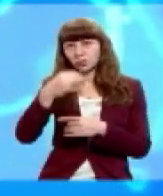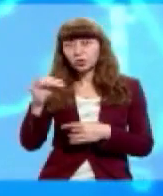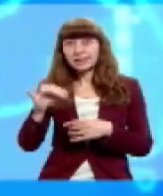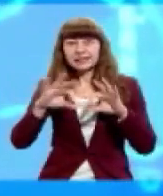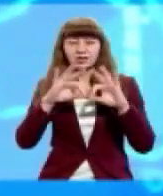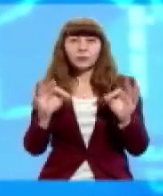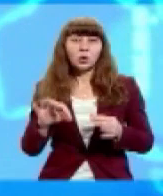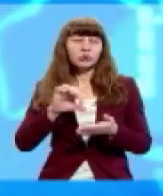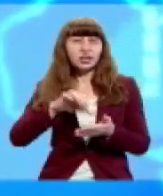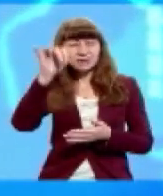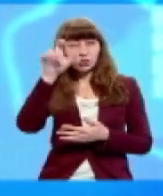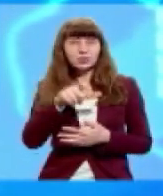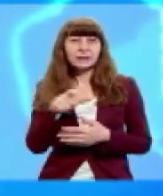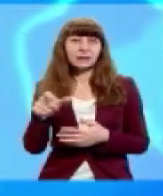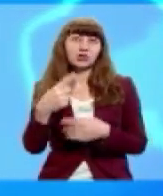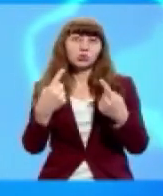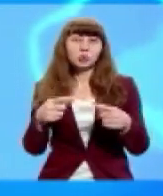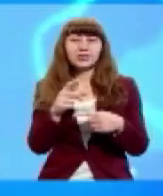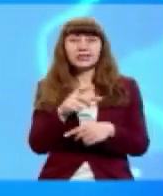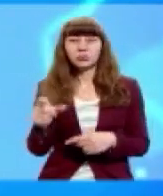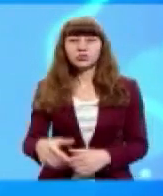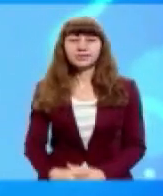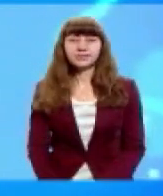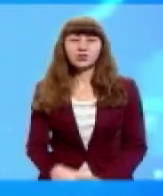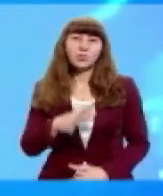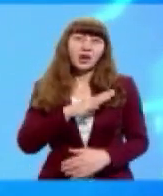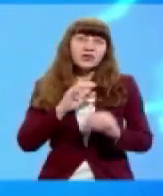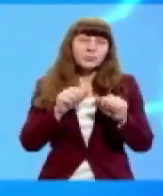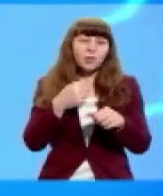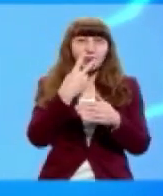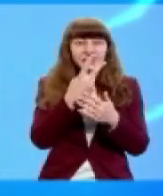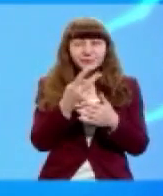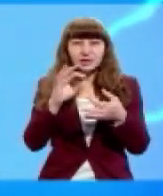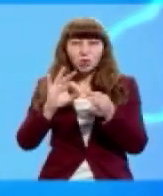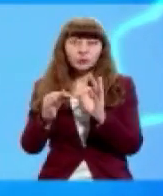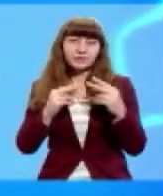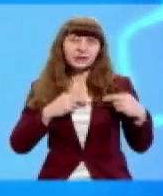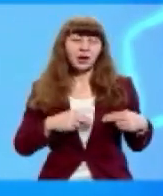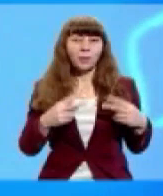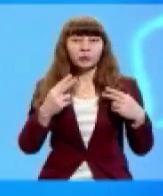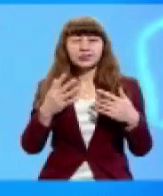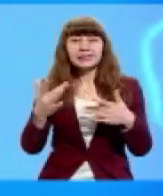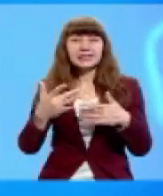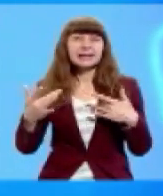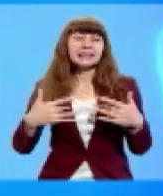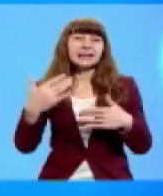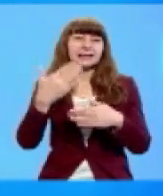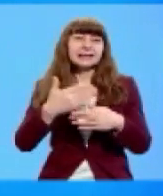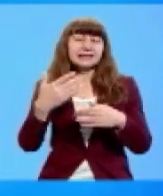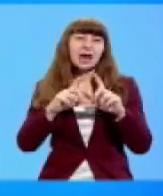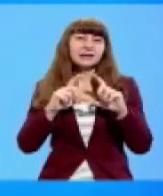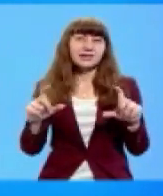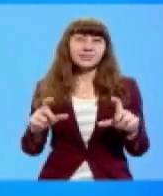мен кез келген ниет білдірушілер қатысты. Олар өнер ордасына айналған театр жұмысының қыр-сырымен танысуға мүмкіндік